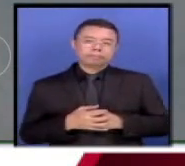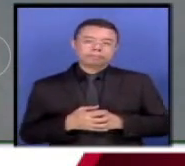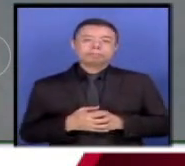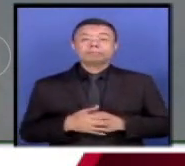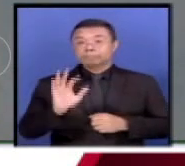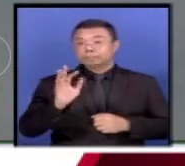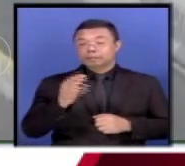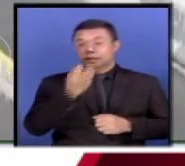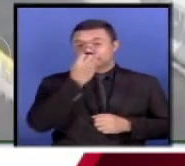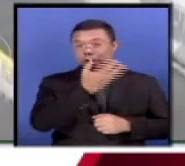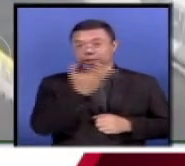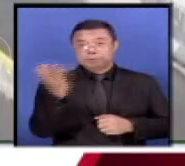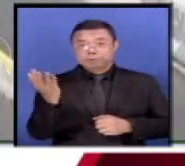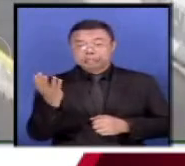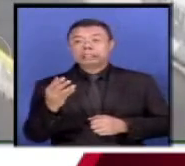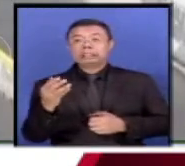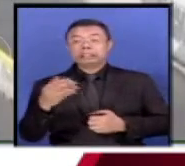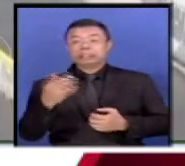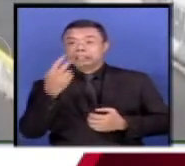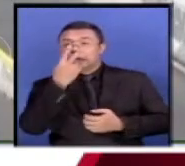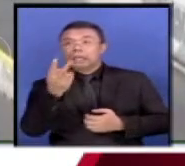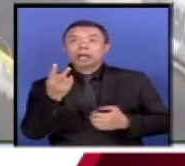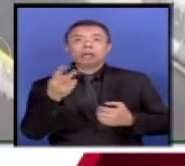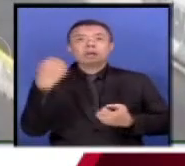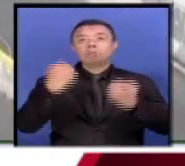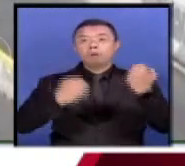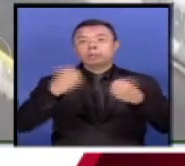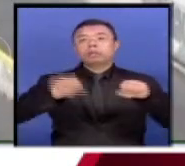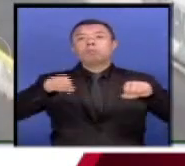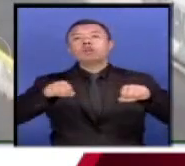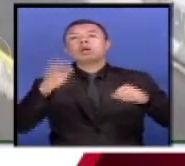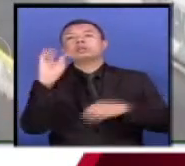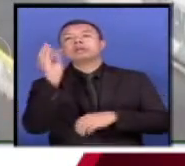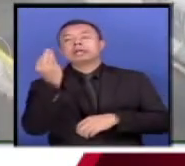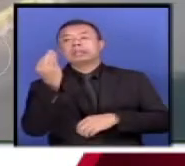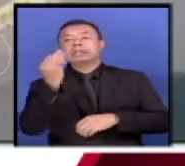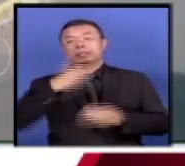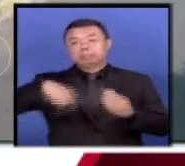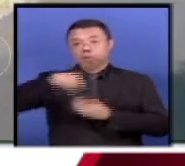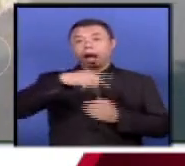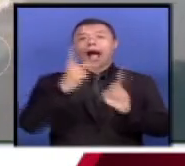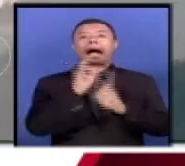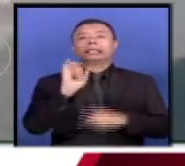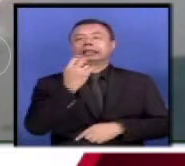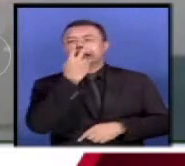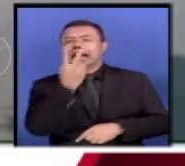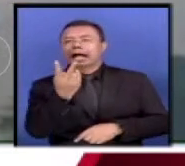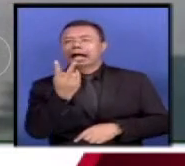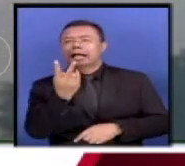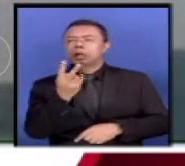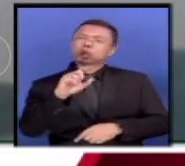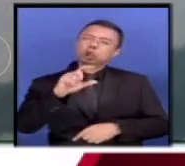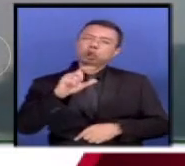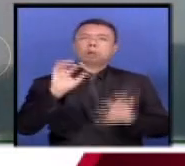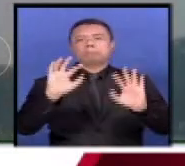Ya baik Faris dan juga pemirsa, memang kendaraan-kendaraan di Jakarta kali ini di tempat kami menggambarkan, tempatnya di Bundaran HI, tergolong